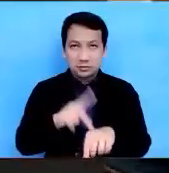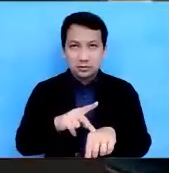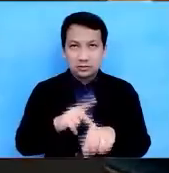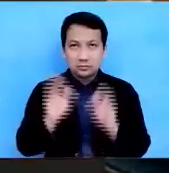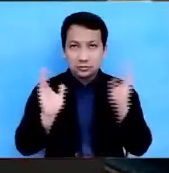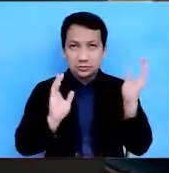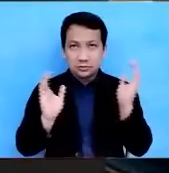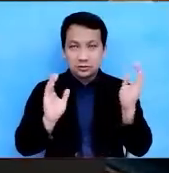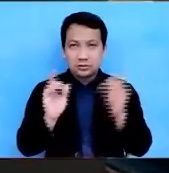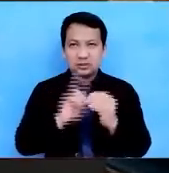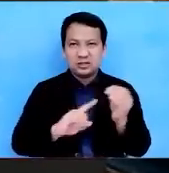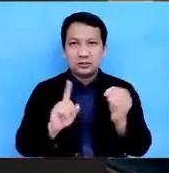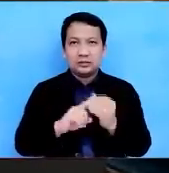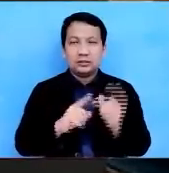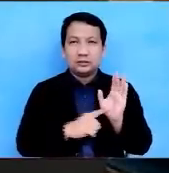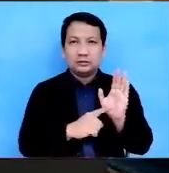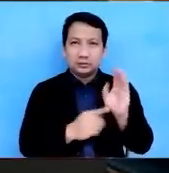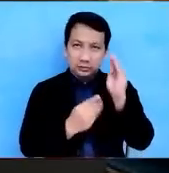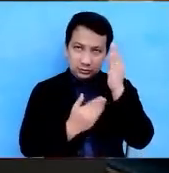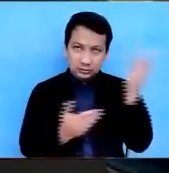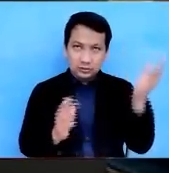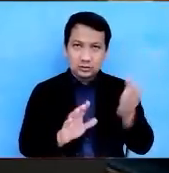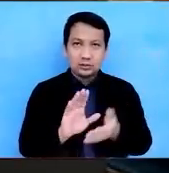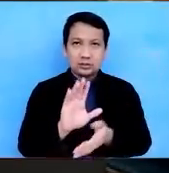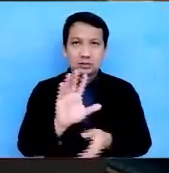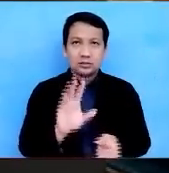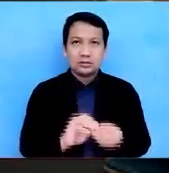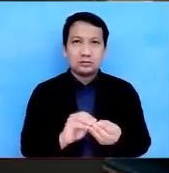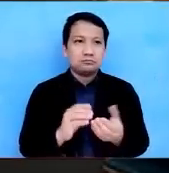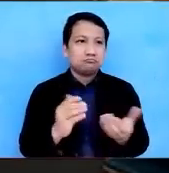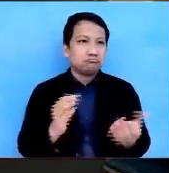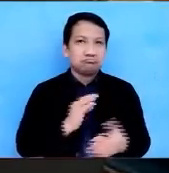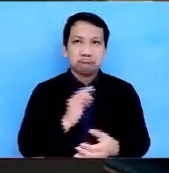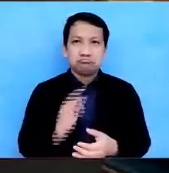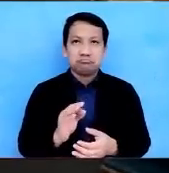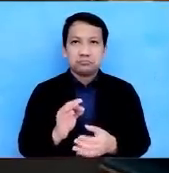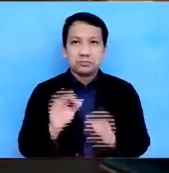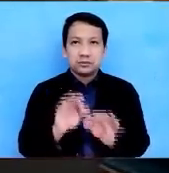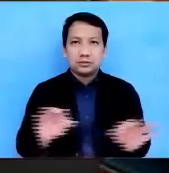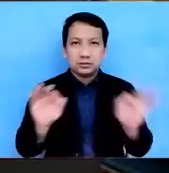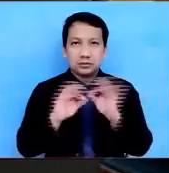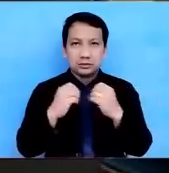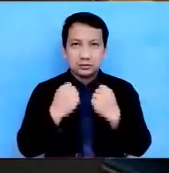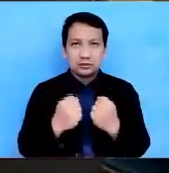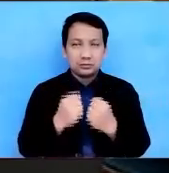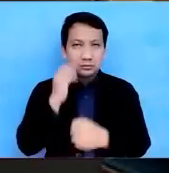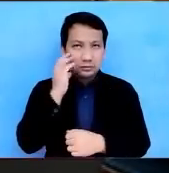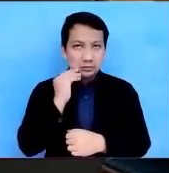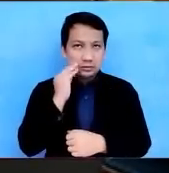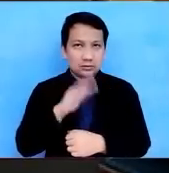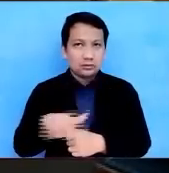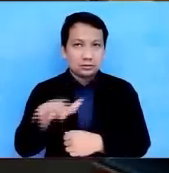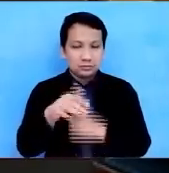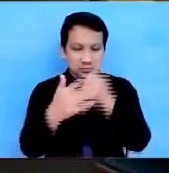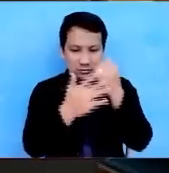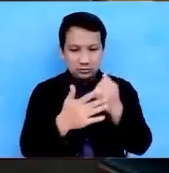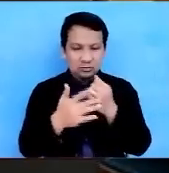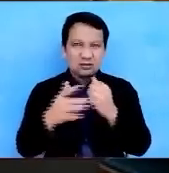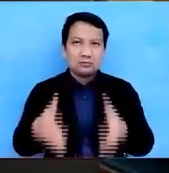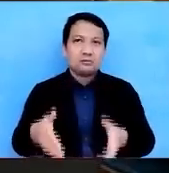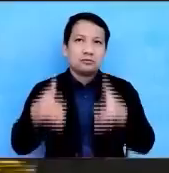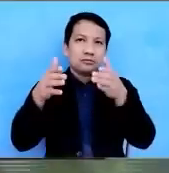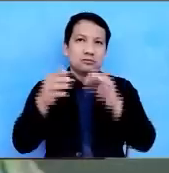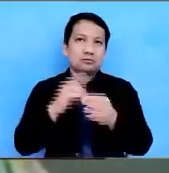It manifests, no, some form of resilience, no, as it experienced the trauma of war. So survivor din